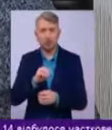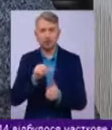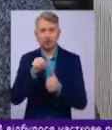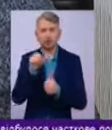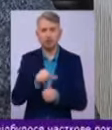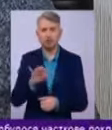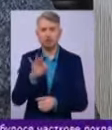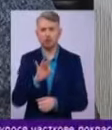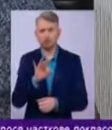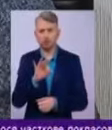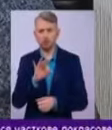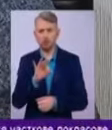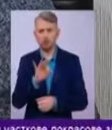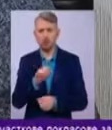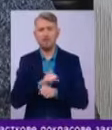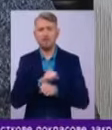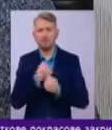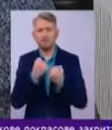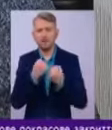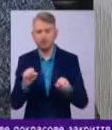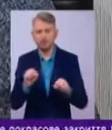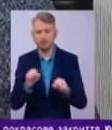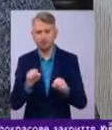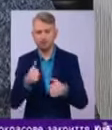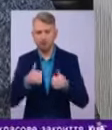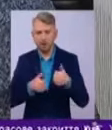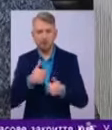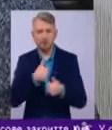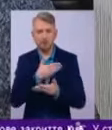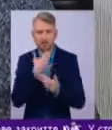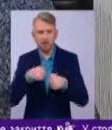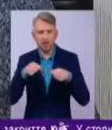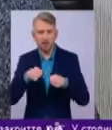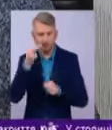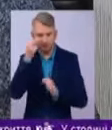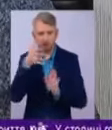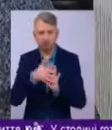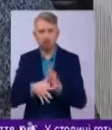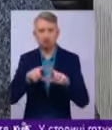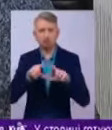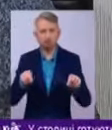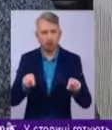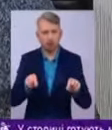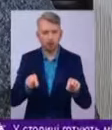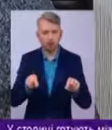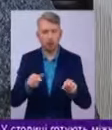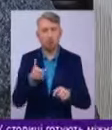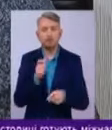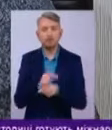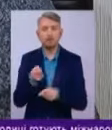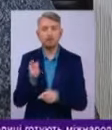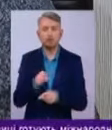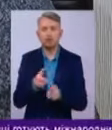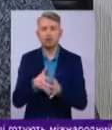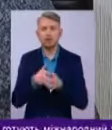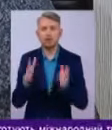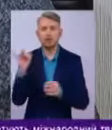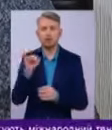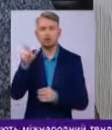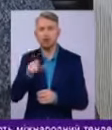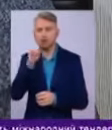щодо визвольних змагань, ми не мали права вивчати в школі. Більше того, найбільший історик